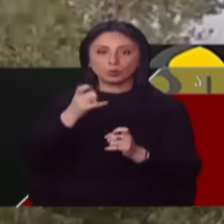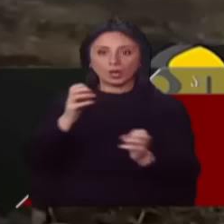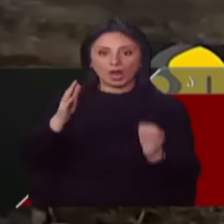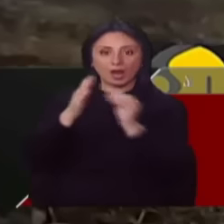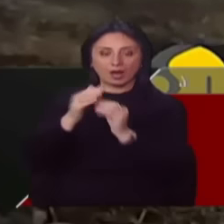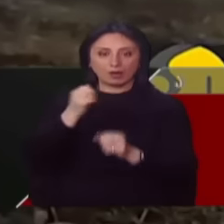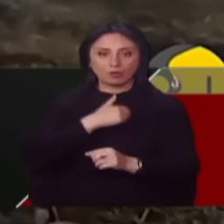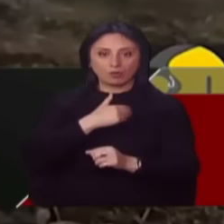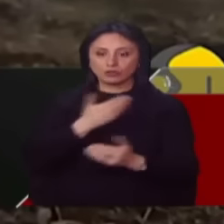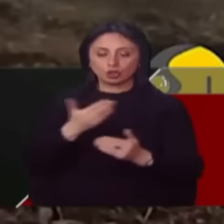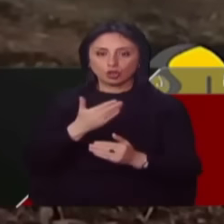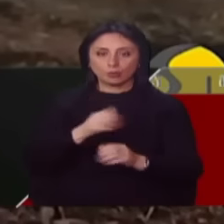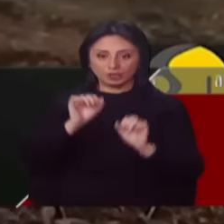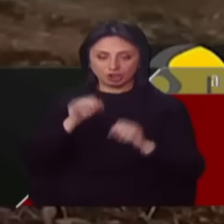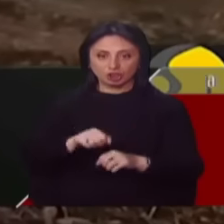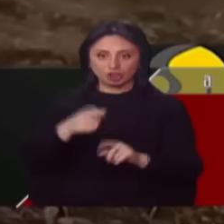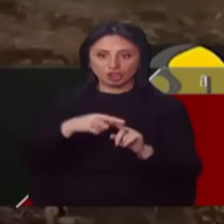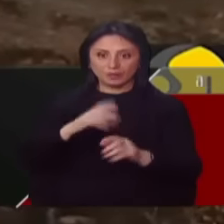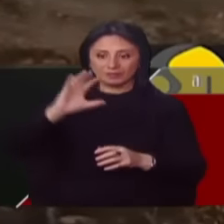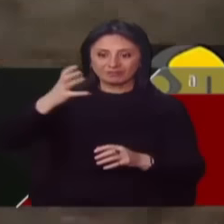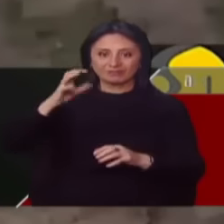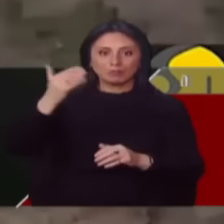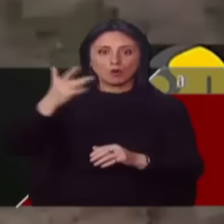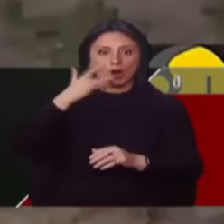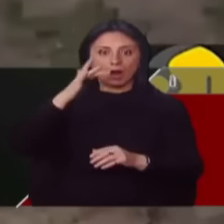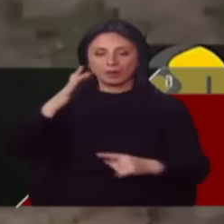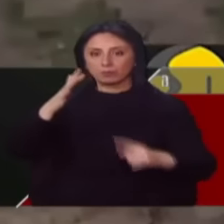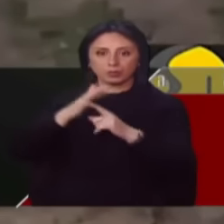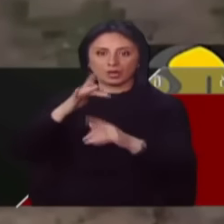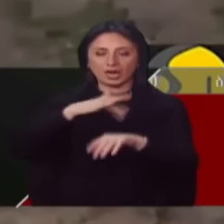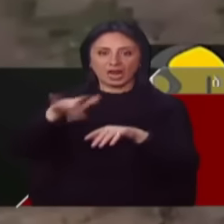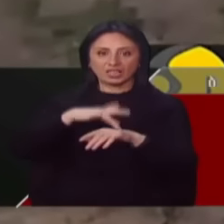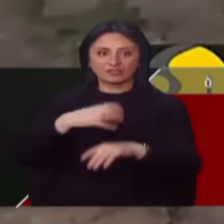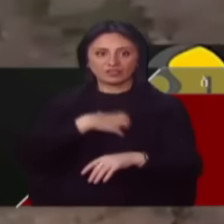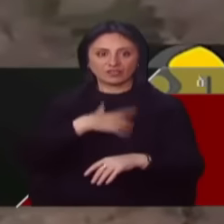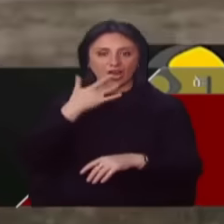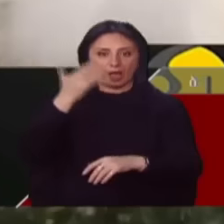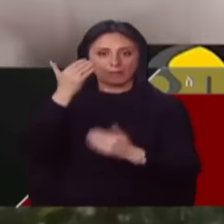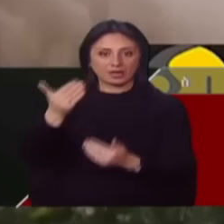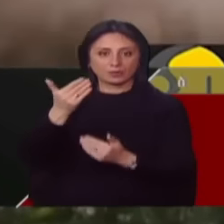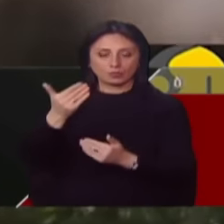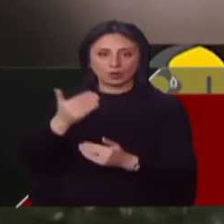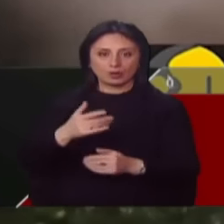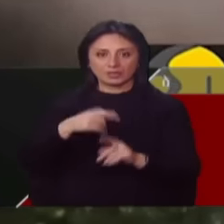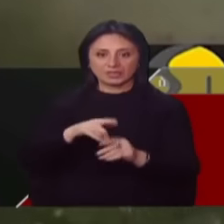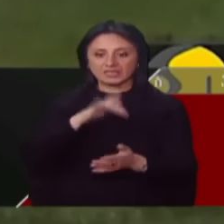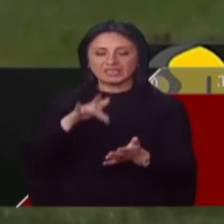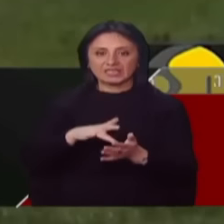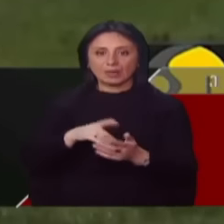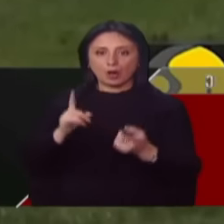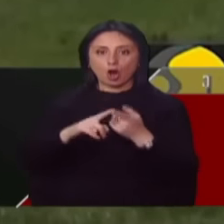იარაღის განთავსებას, რომელსაც შეუძლია იმ თანამგზავრების განადგურება, რომლებიც გადამწყვეტია ამერიკის შეერთებული შტატების